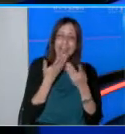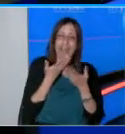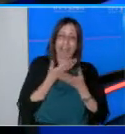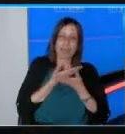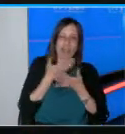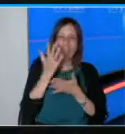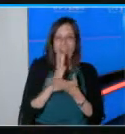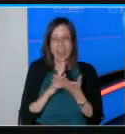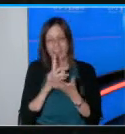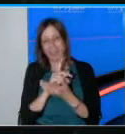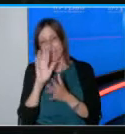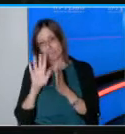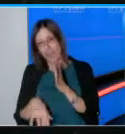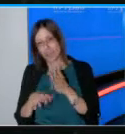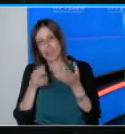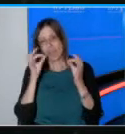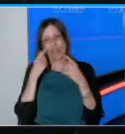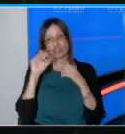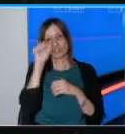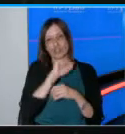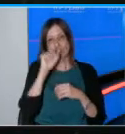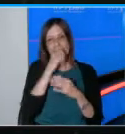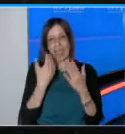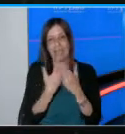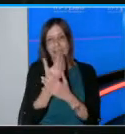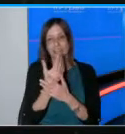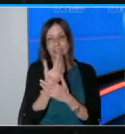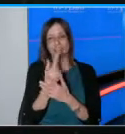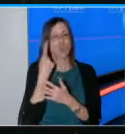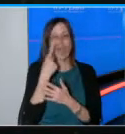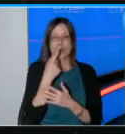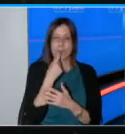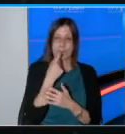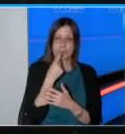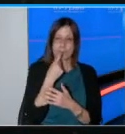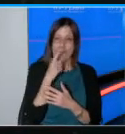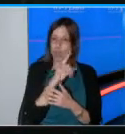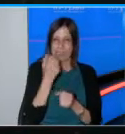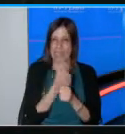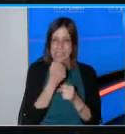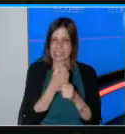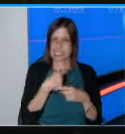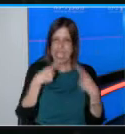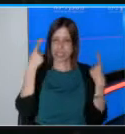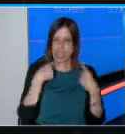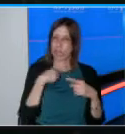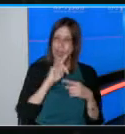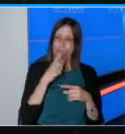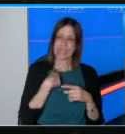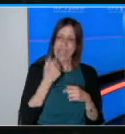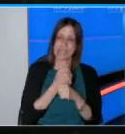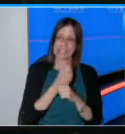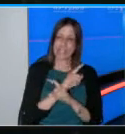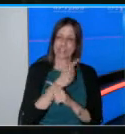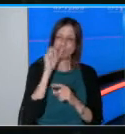כאלה שפחות. זה בעיקר השיר החדש בעצם, מה שאנחנו מדברים עליו, וואה חד פה. כן. הוא בא בכלל... שאת בין... לא תעשי אותו היום באולפן? לא, היום אני אעשה שיר אותו. אחר, כן.